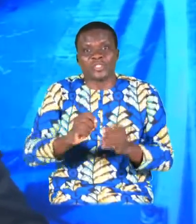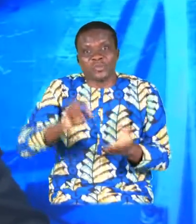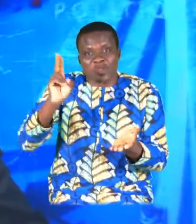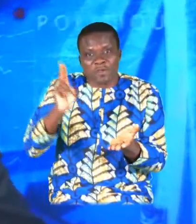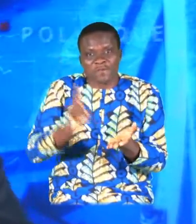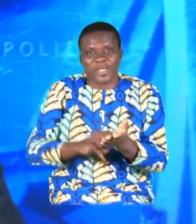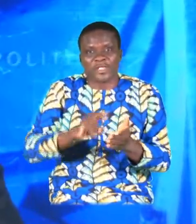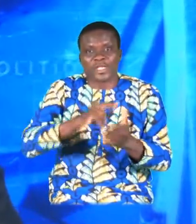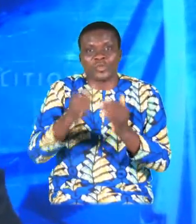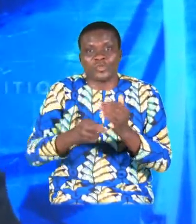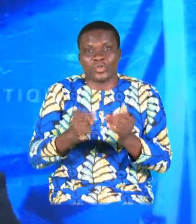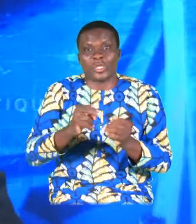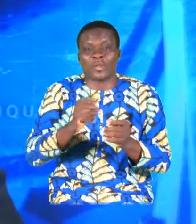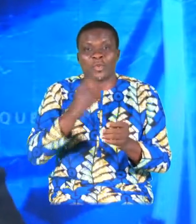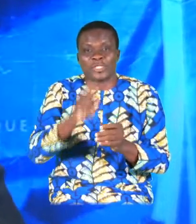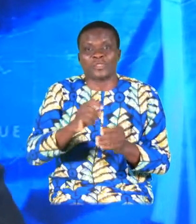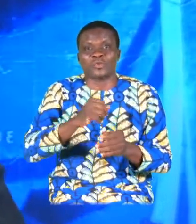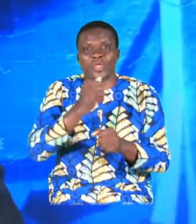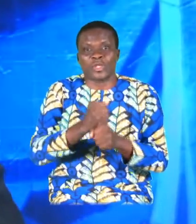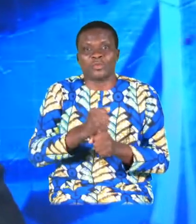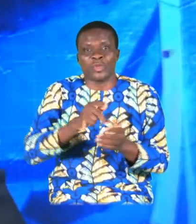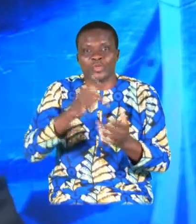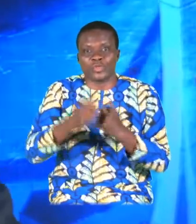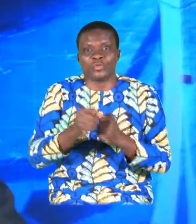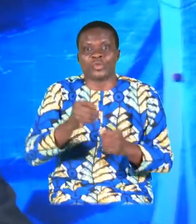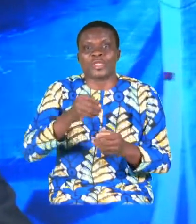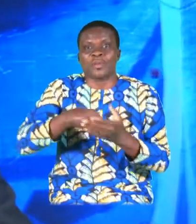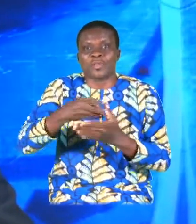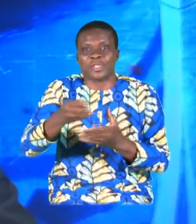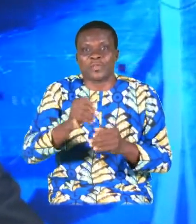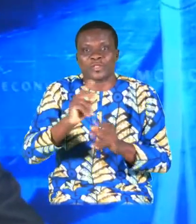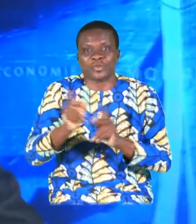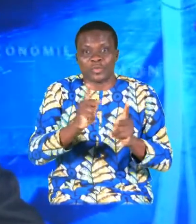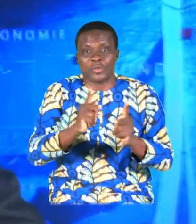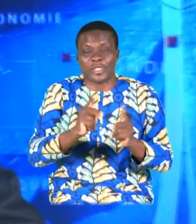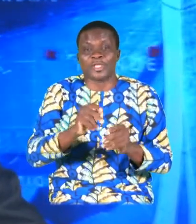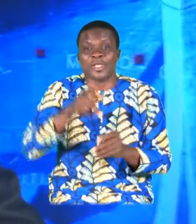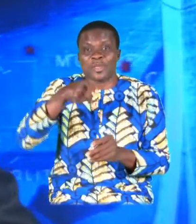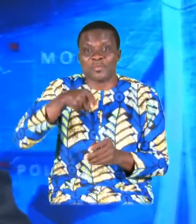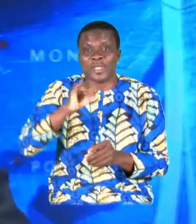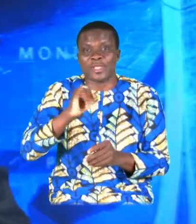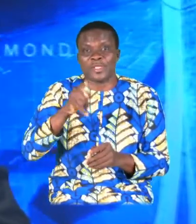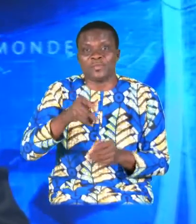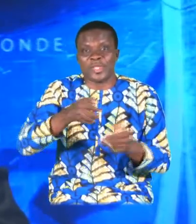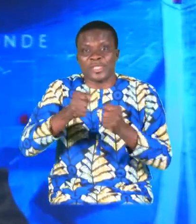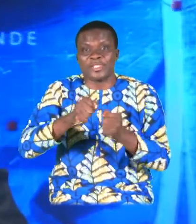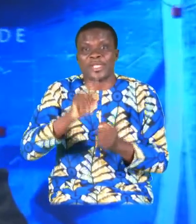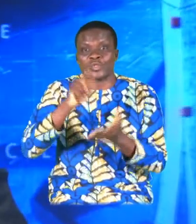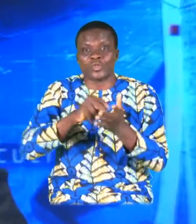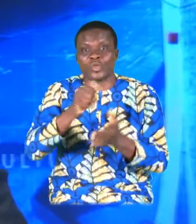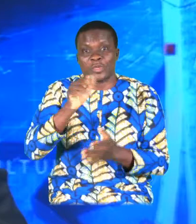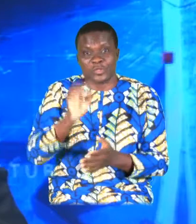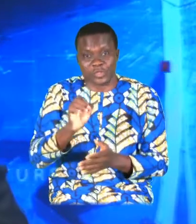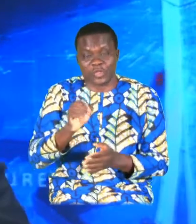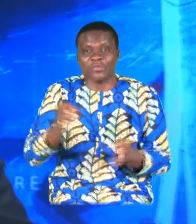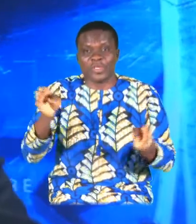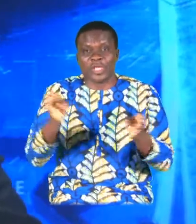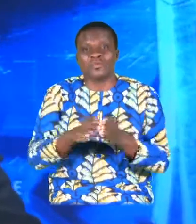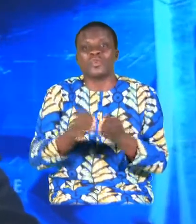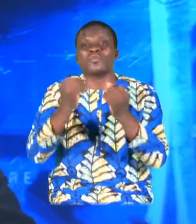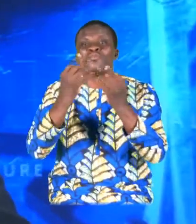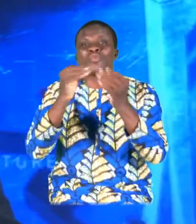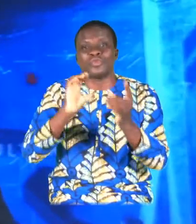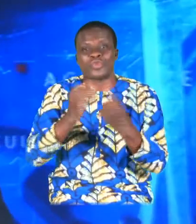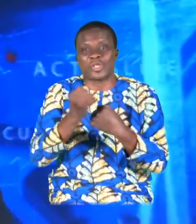validation du rapport d'exécution annuel du programme d'investissement public PIP, gestion 2019. L'atelier réunit plusieurs